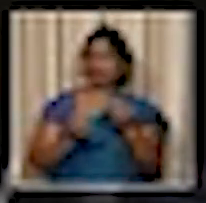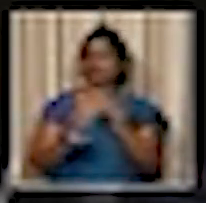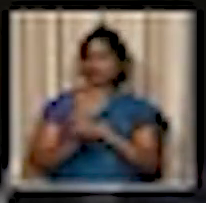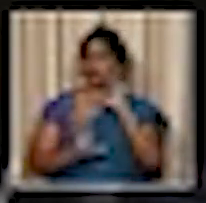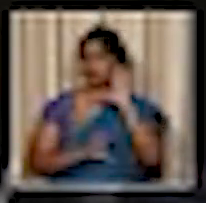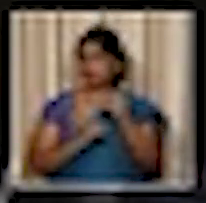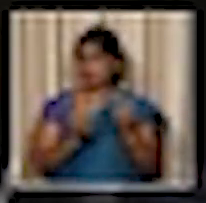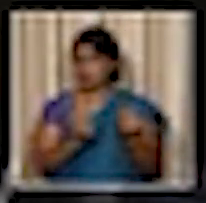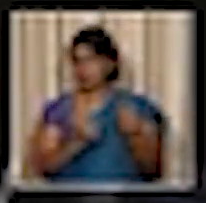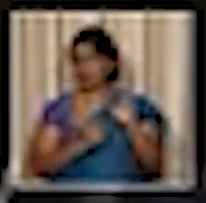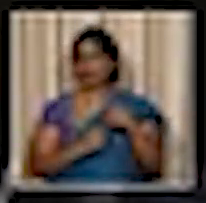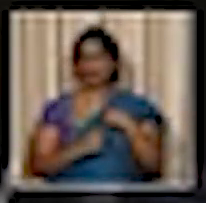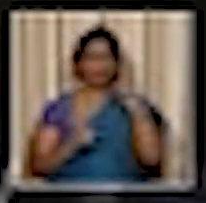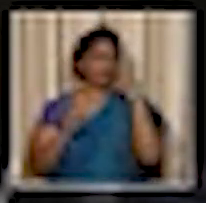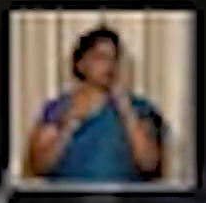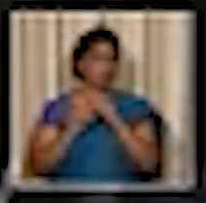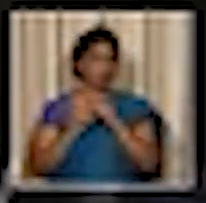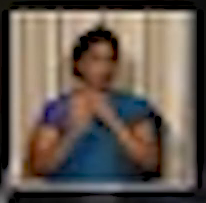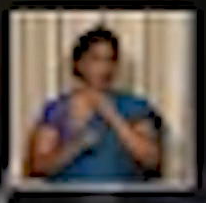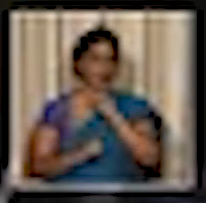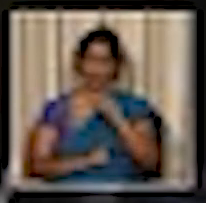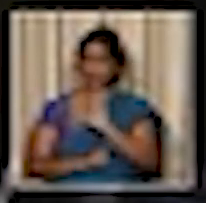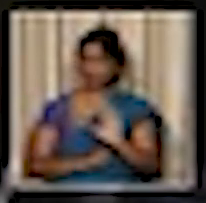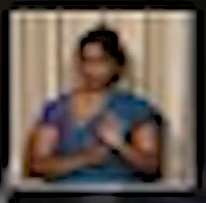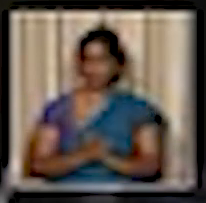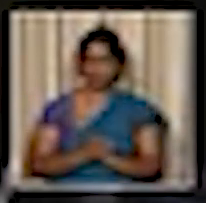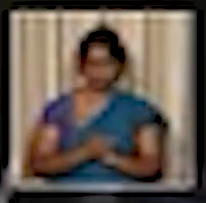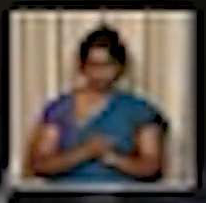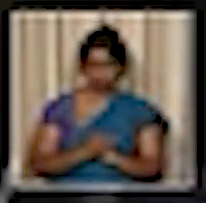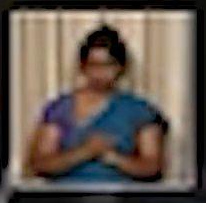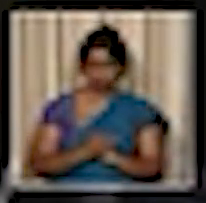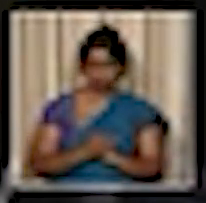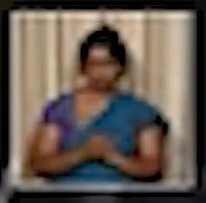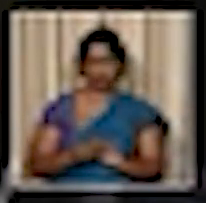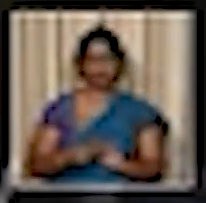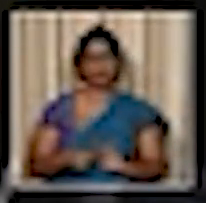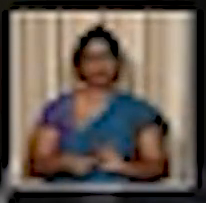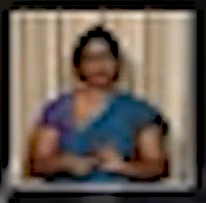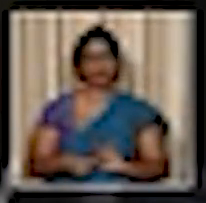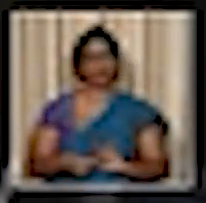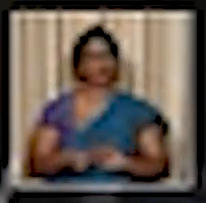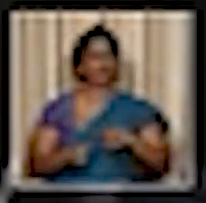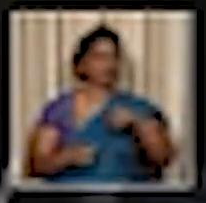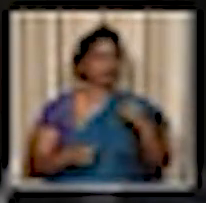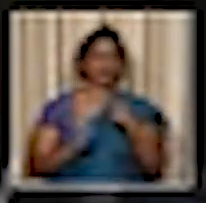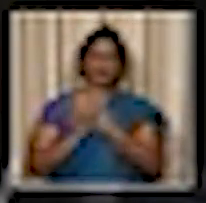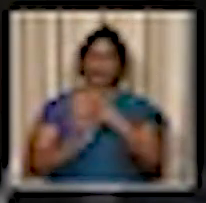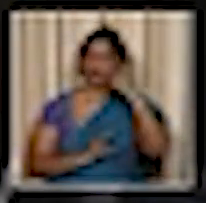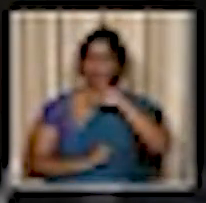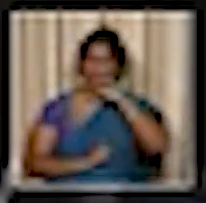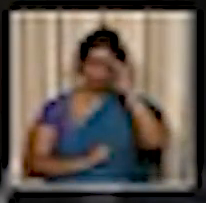තොරතුරු එමින් පවතින නිසා මම මේ පිළිබඳව වැඩි විස්තර කතා කරන්නේ නැහැ. අනිත් එක ගරු නියෝජ්‍ය